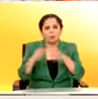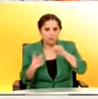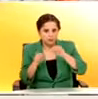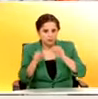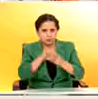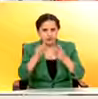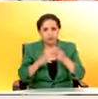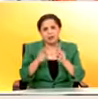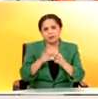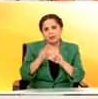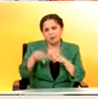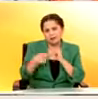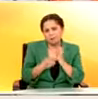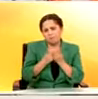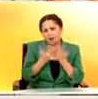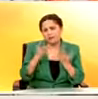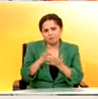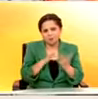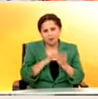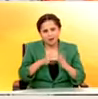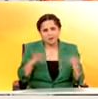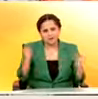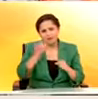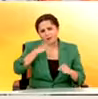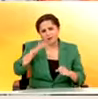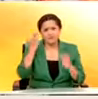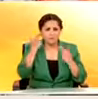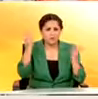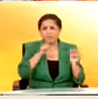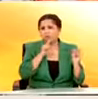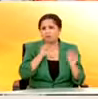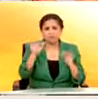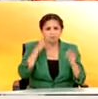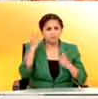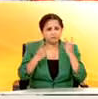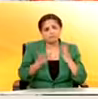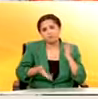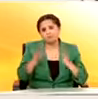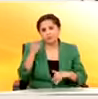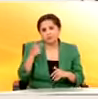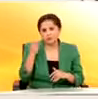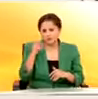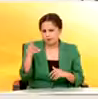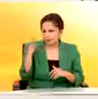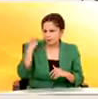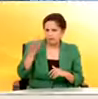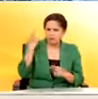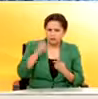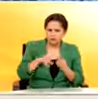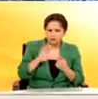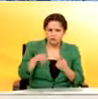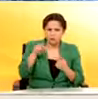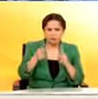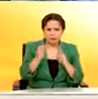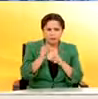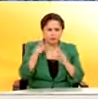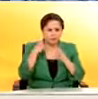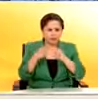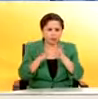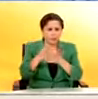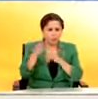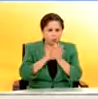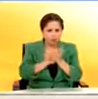और डेहरा जैसी जगहें खूब पॉपुलर हो रही हैं। अभी कुछ सप्ताह पहले पिथौरागढ़ जिले